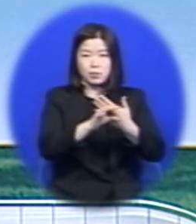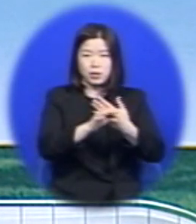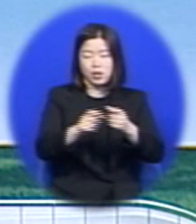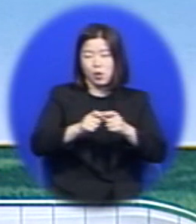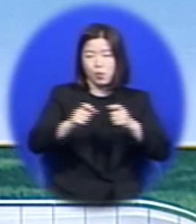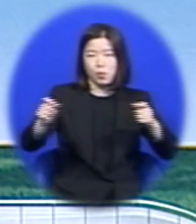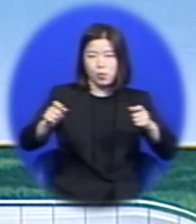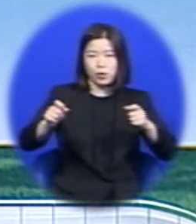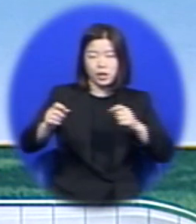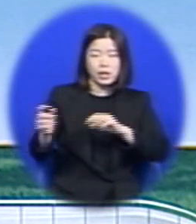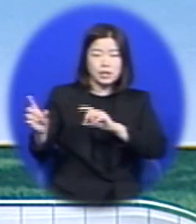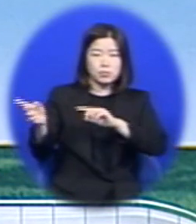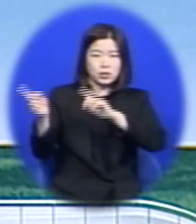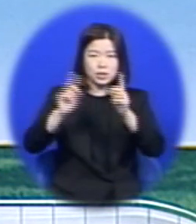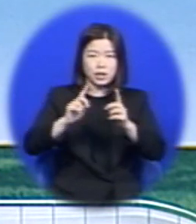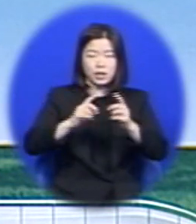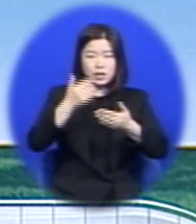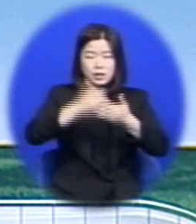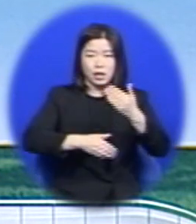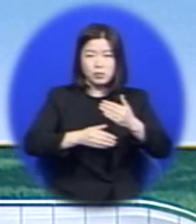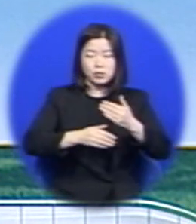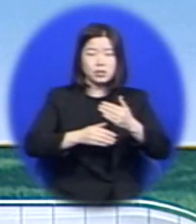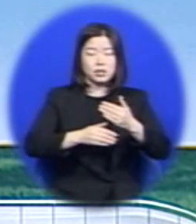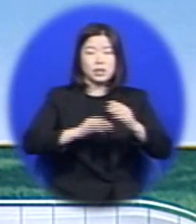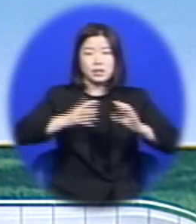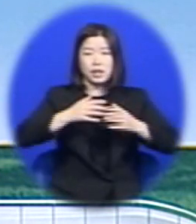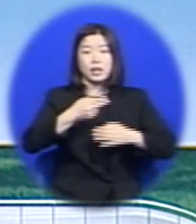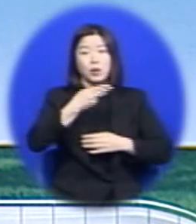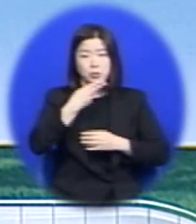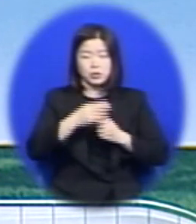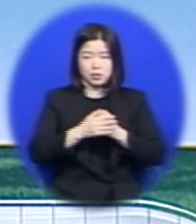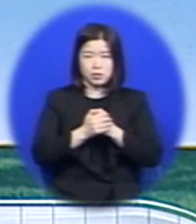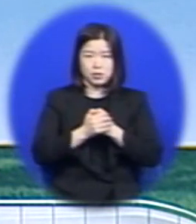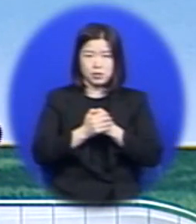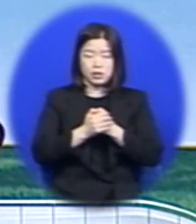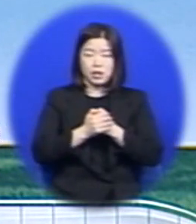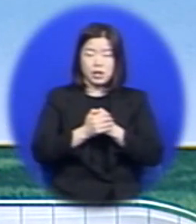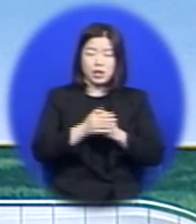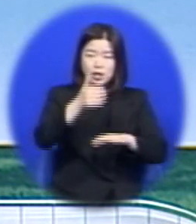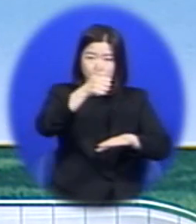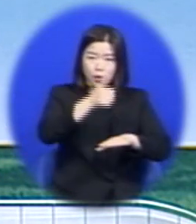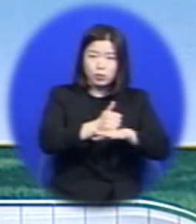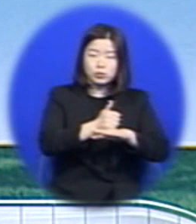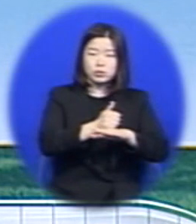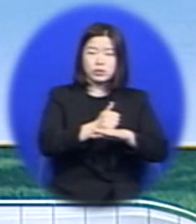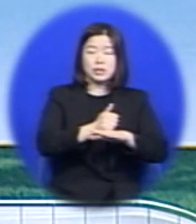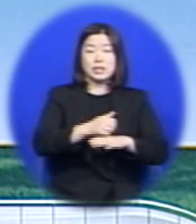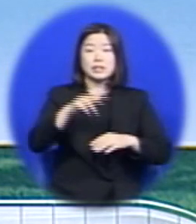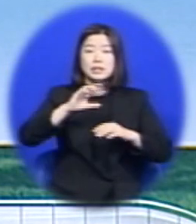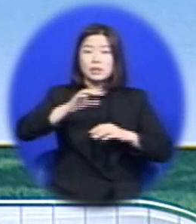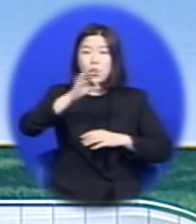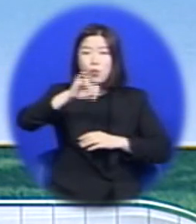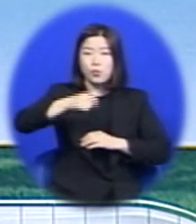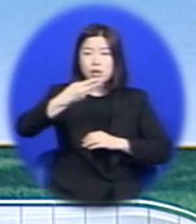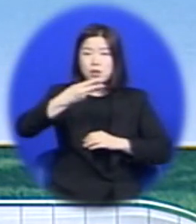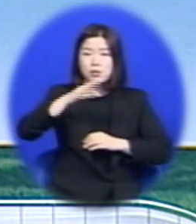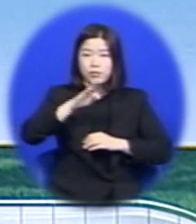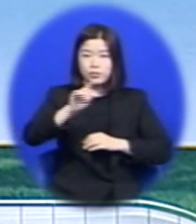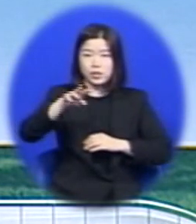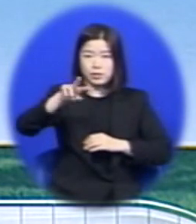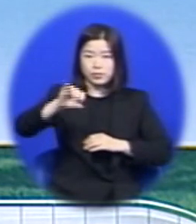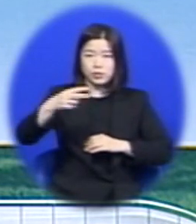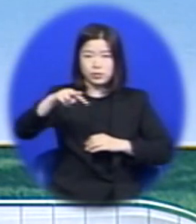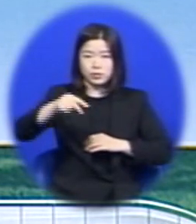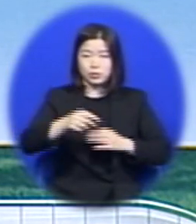역사에 없었습니다. 결국은 윌리엄 윌버퍼스가 죽기 얼마 전에